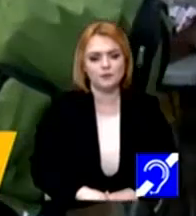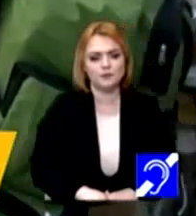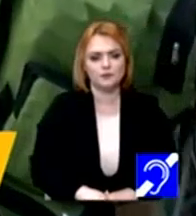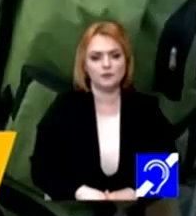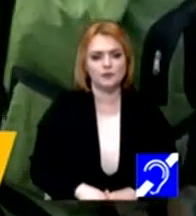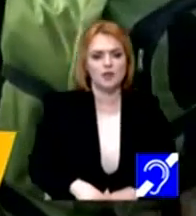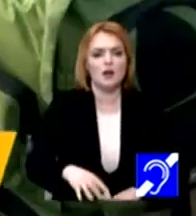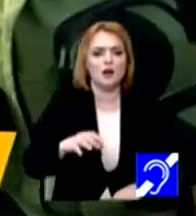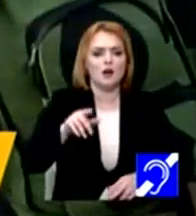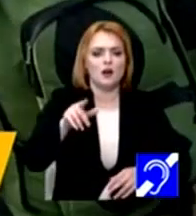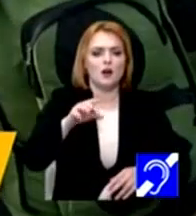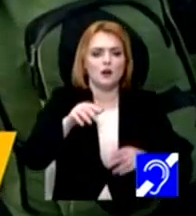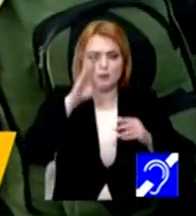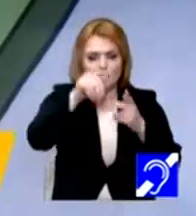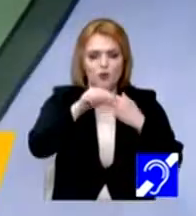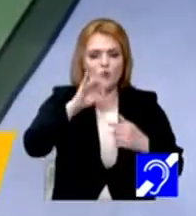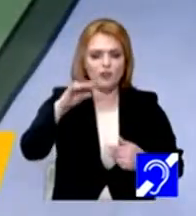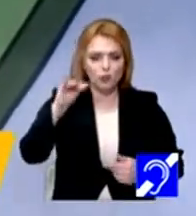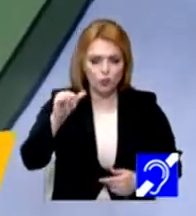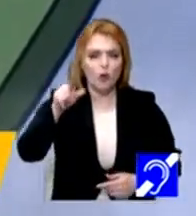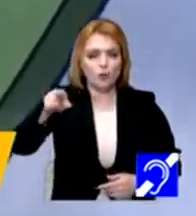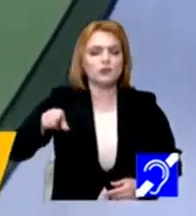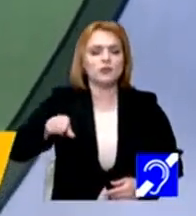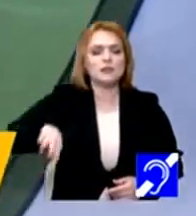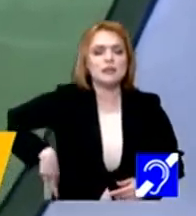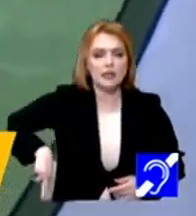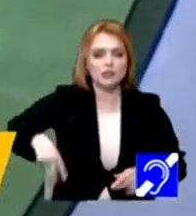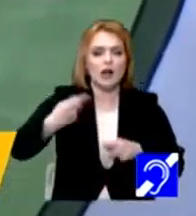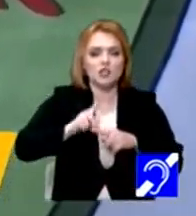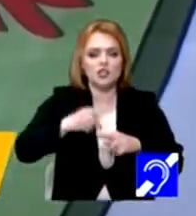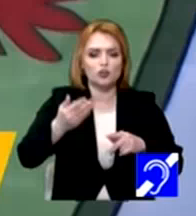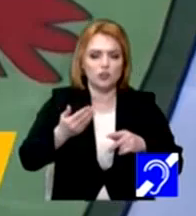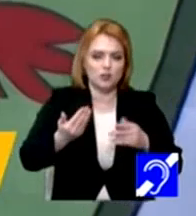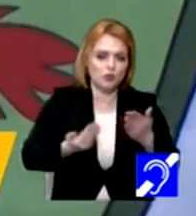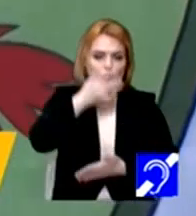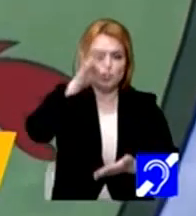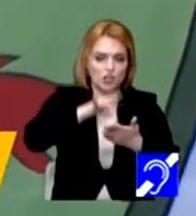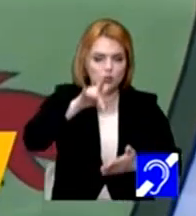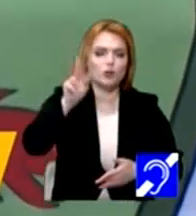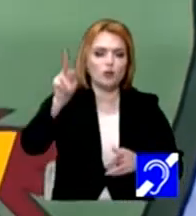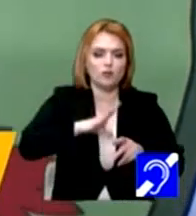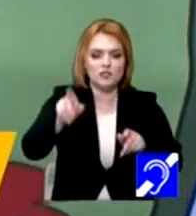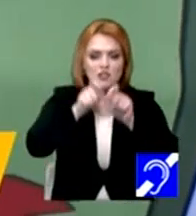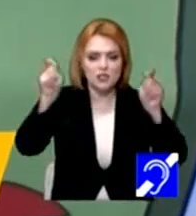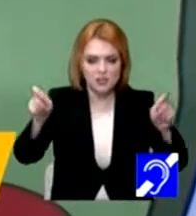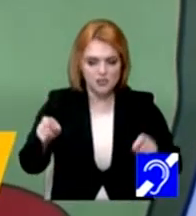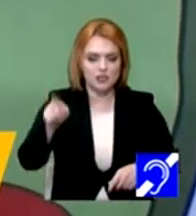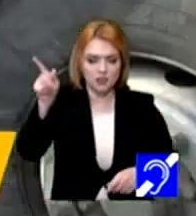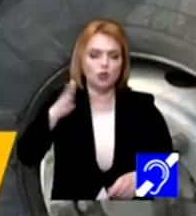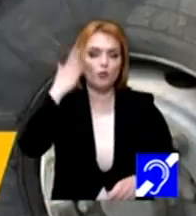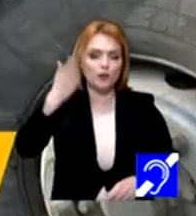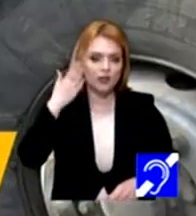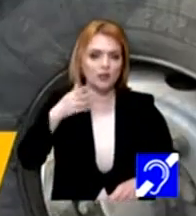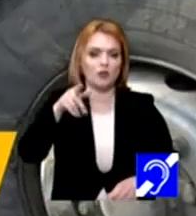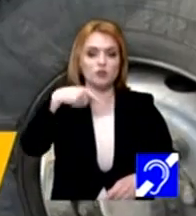Ovidiu Ciutescu este șeful local al centrului Lupi Ager Popești Leordene din România. Voluntarul spune că a venit împreună cu alți